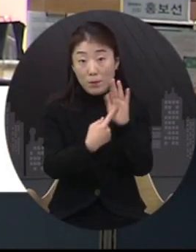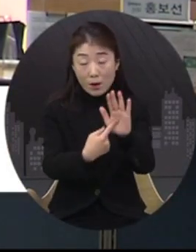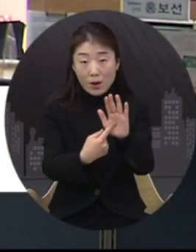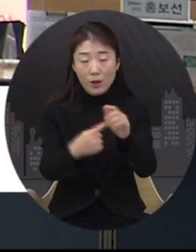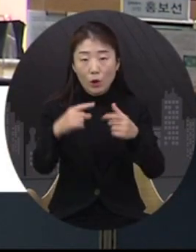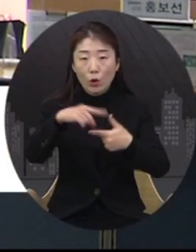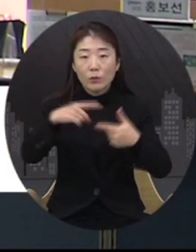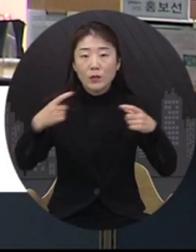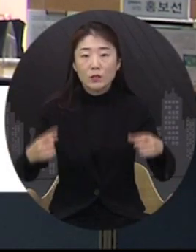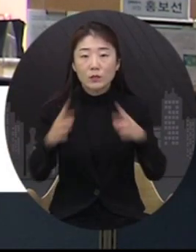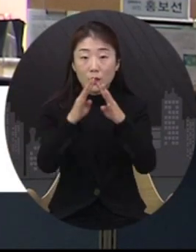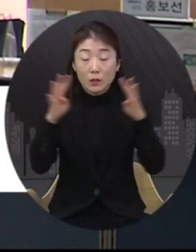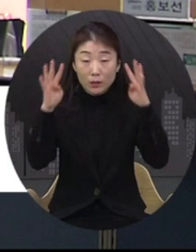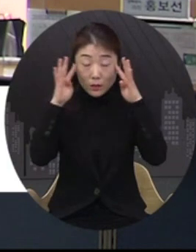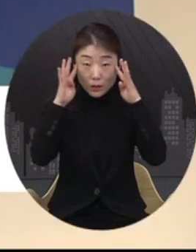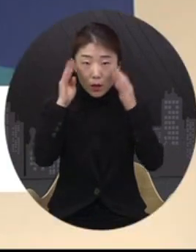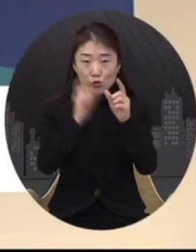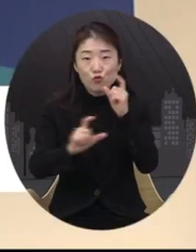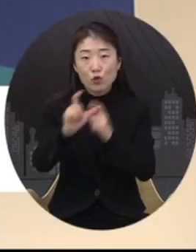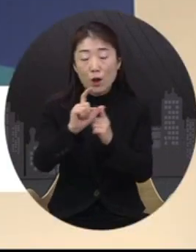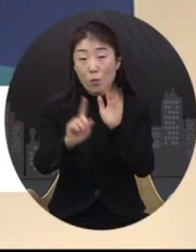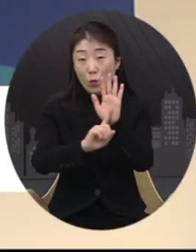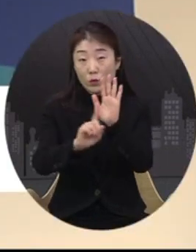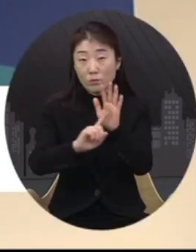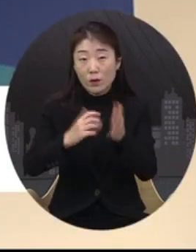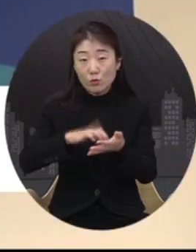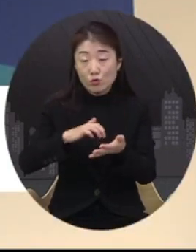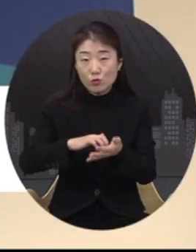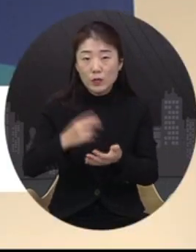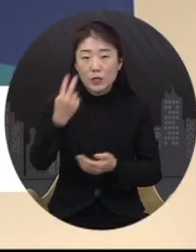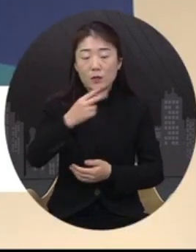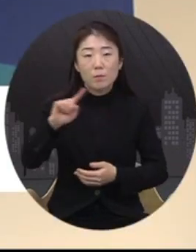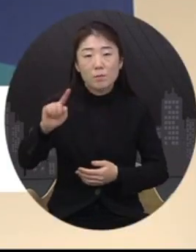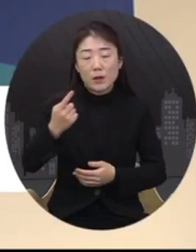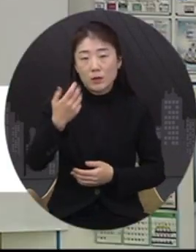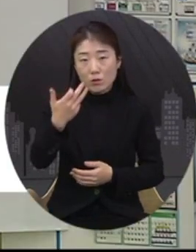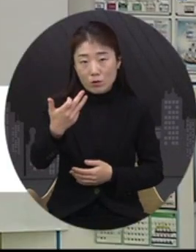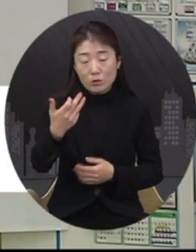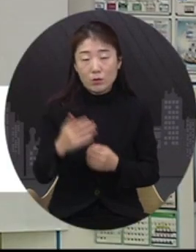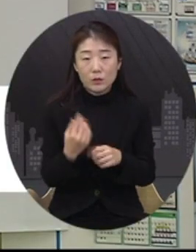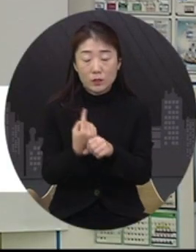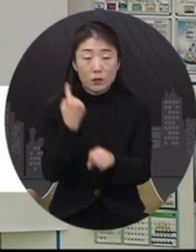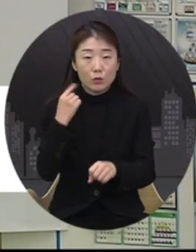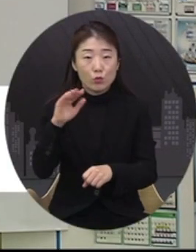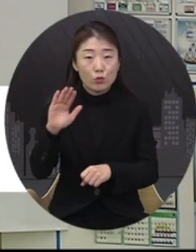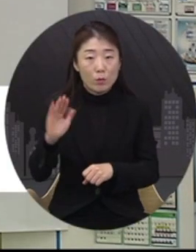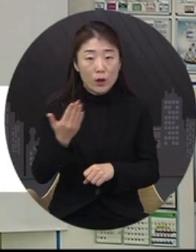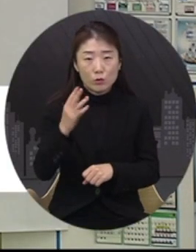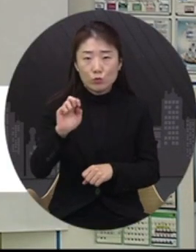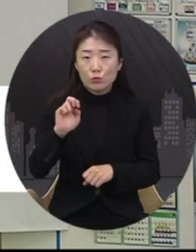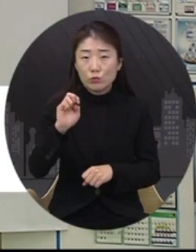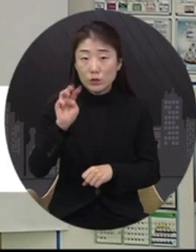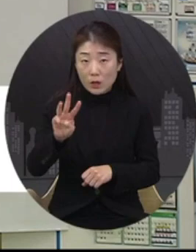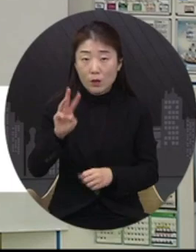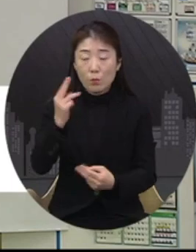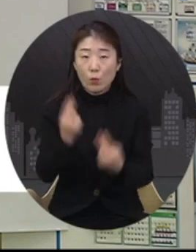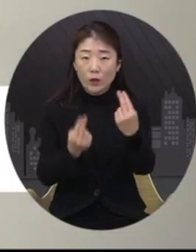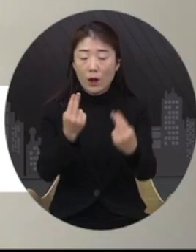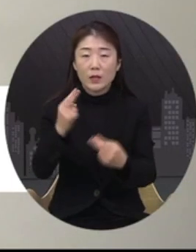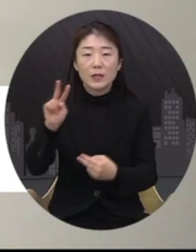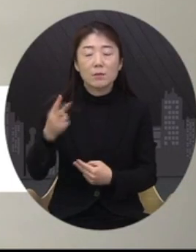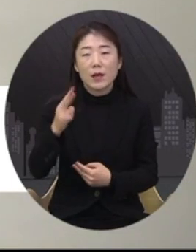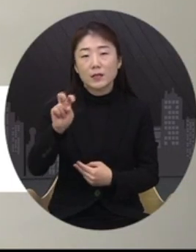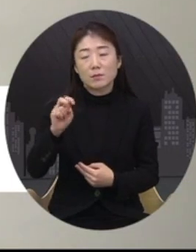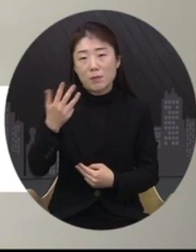9곳에 추가 모집 인원은 2100 8명 지난해 900 23명 보다 200 28% 나